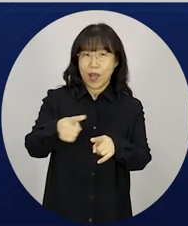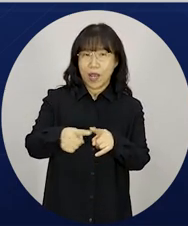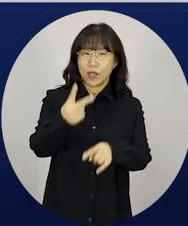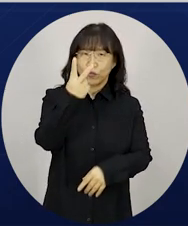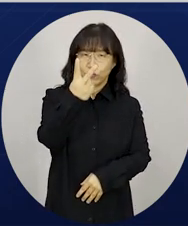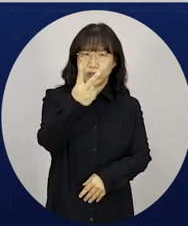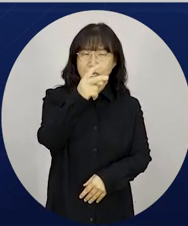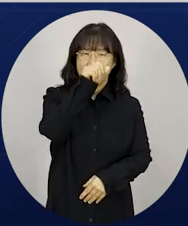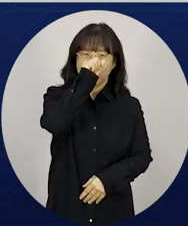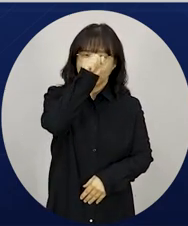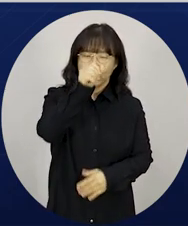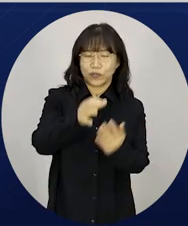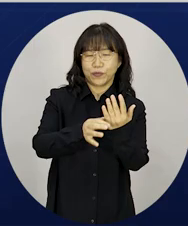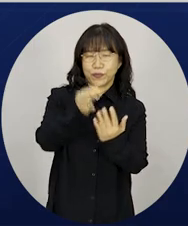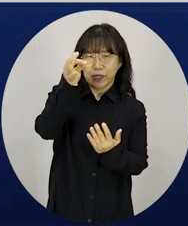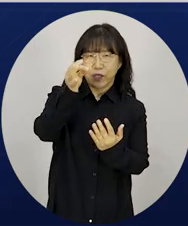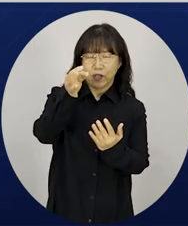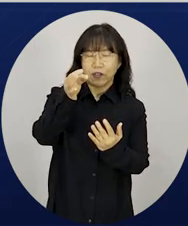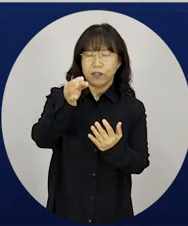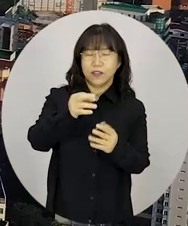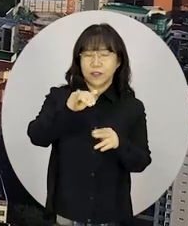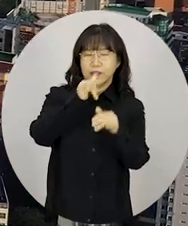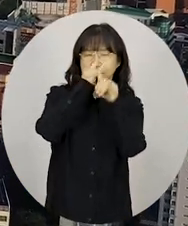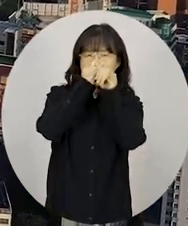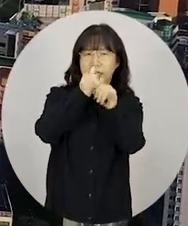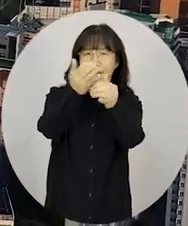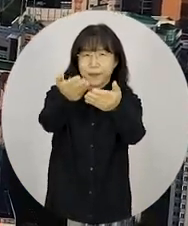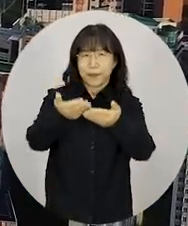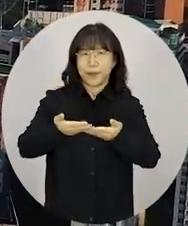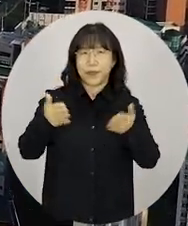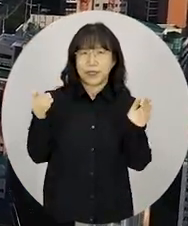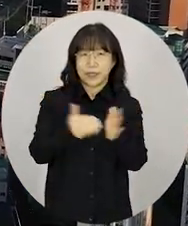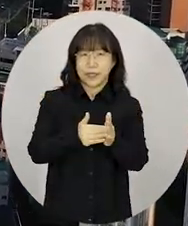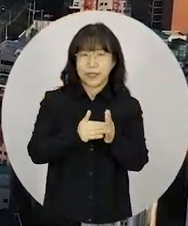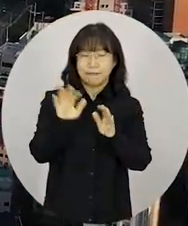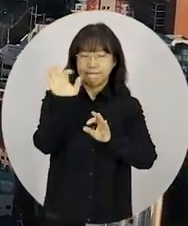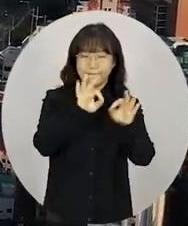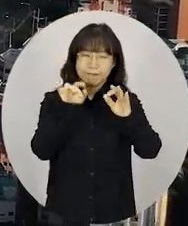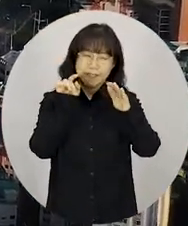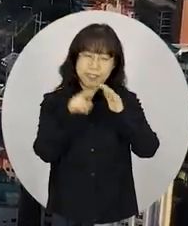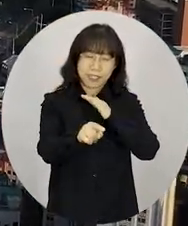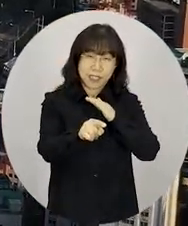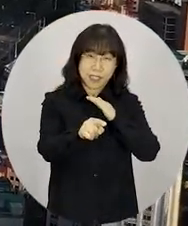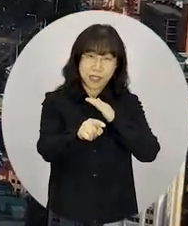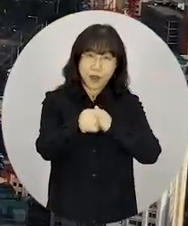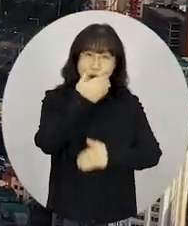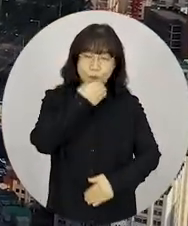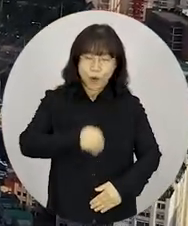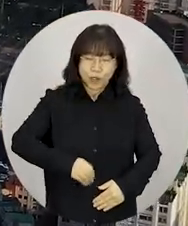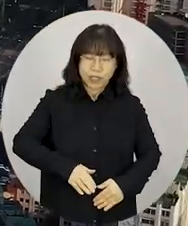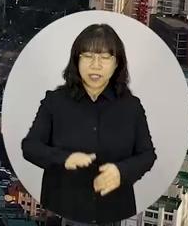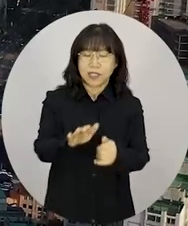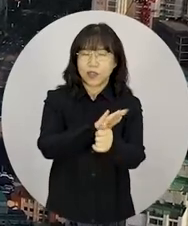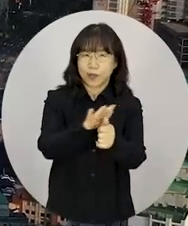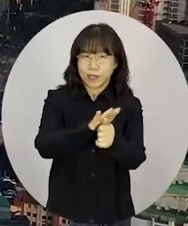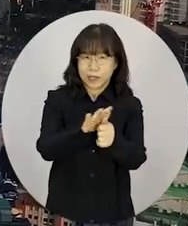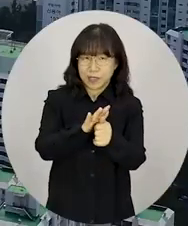이관왕을 달성했습니다 강서구는 찾아가는 보건복지 서비스 제공과